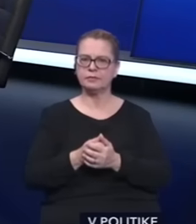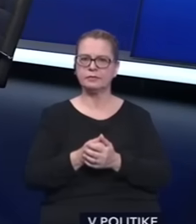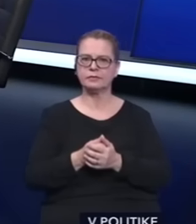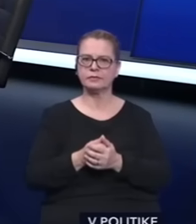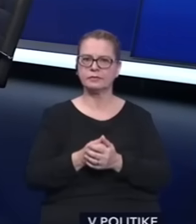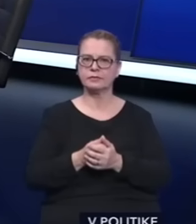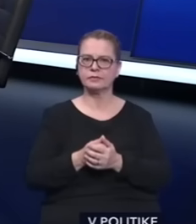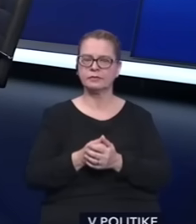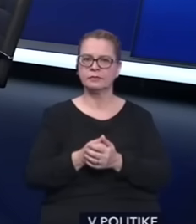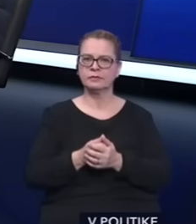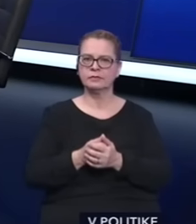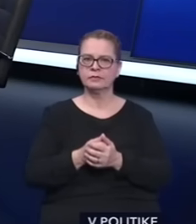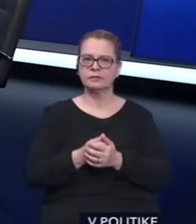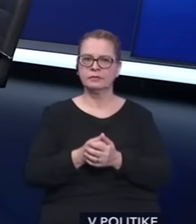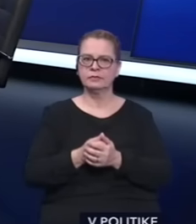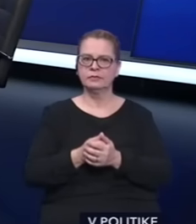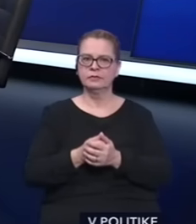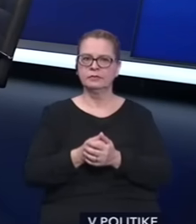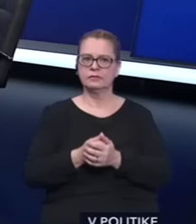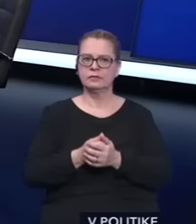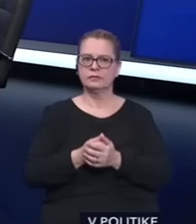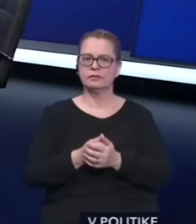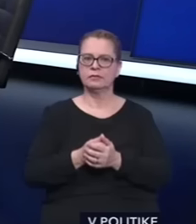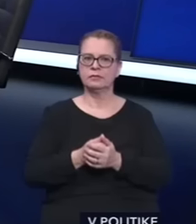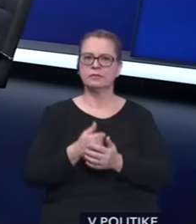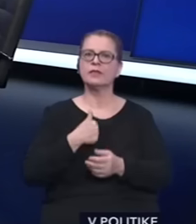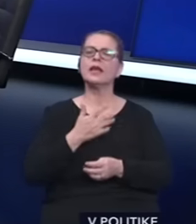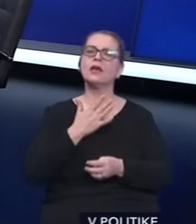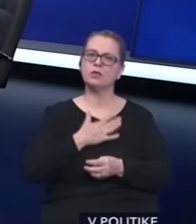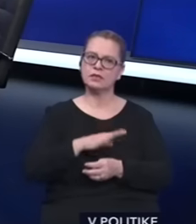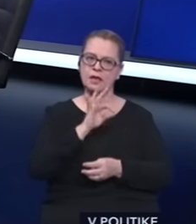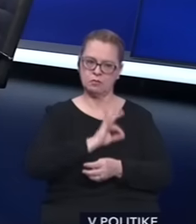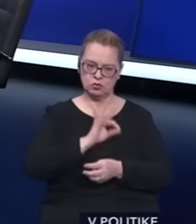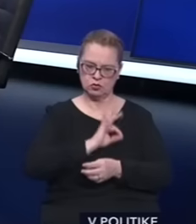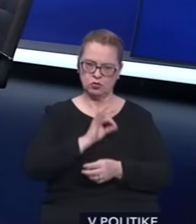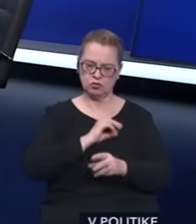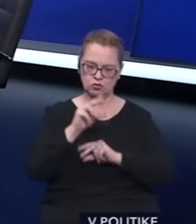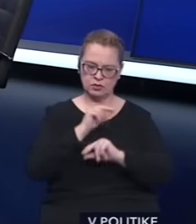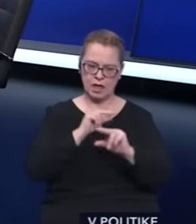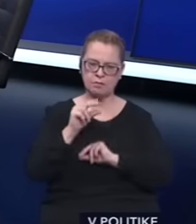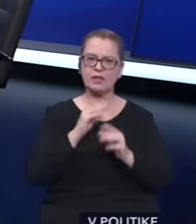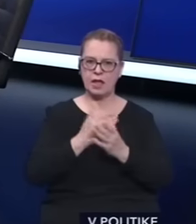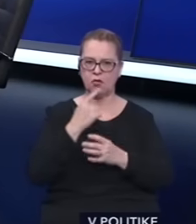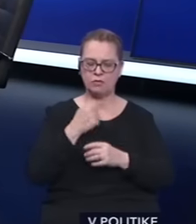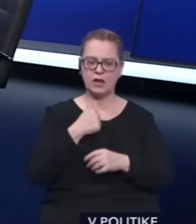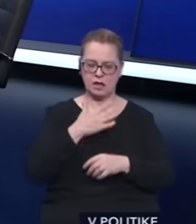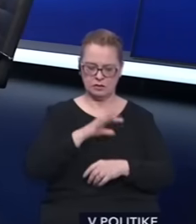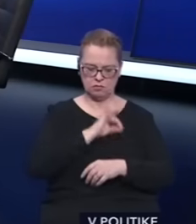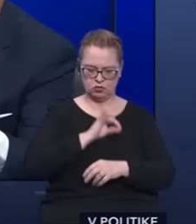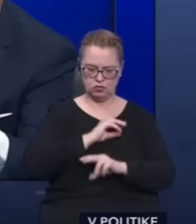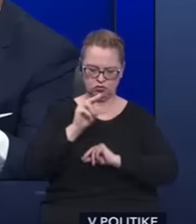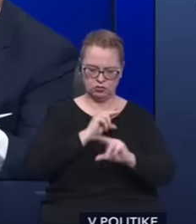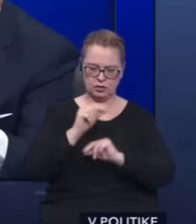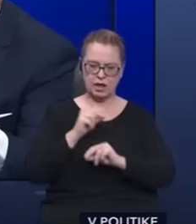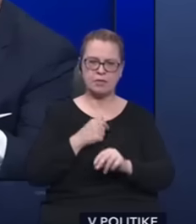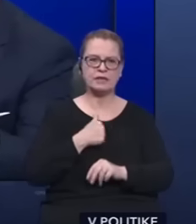3 roky špín počúval. Ja sa nedám špiniť, chcel som slušnú debatu, ale ja sa urážať nedám od vás, pán. To je slušná debata na základe faktov.